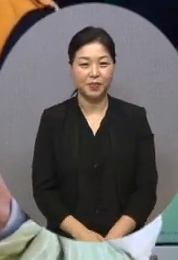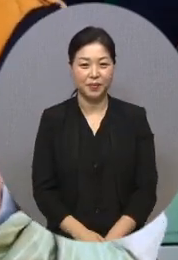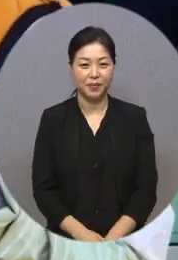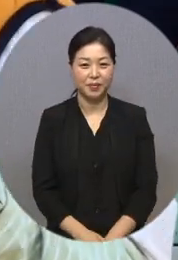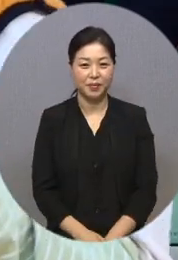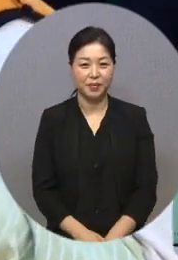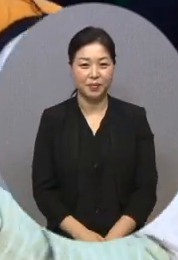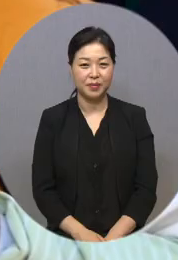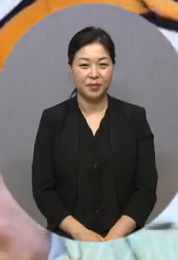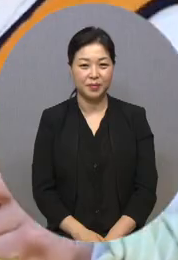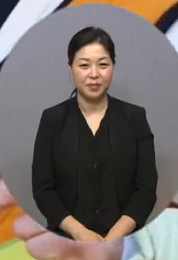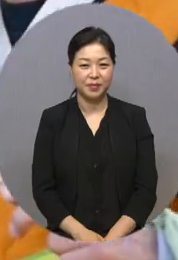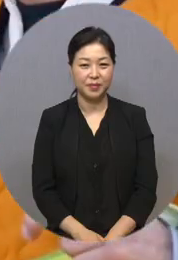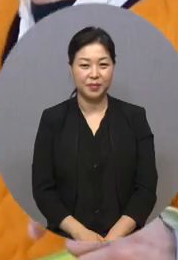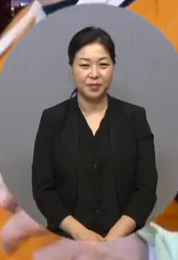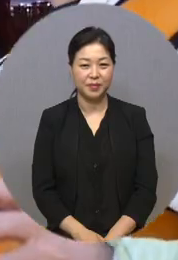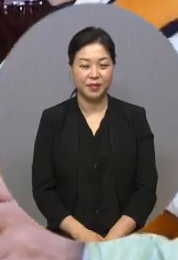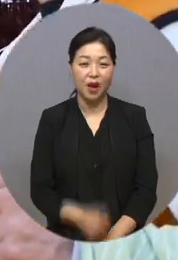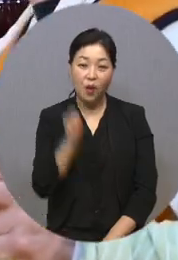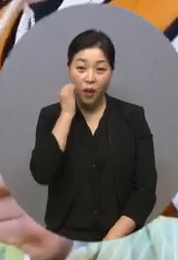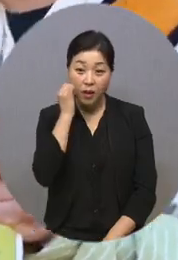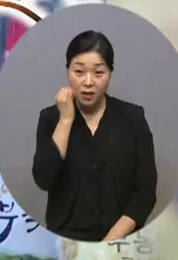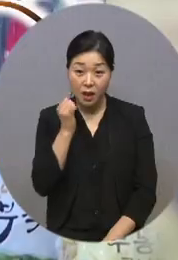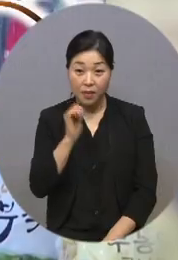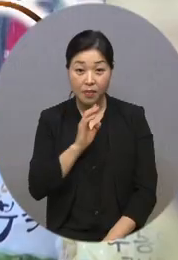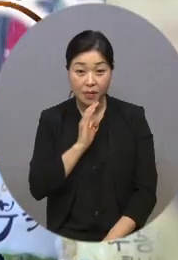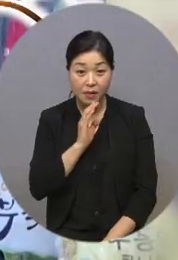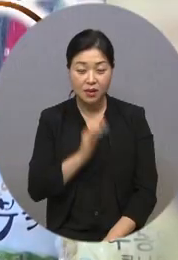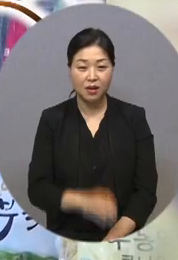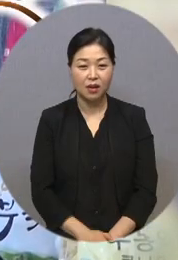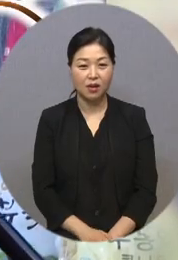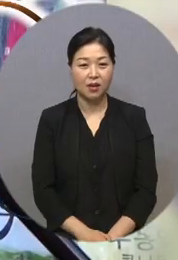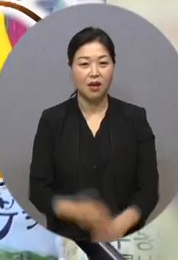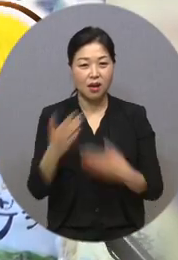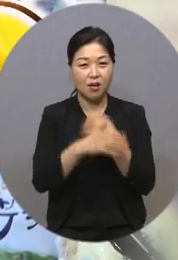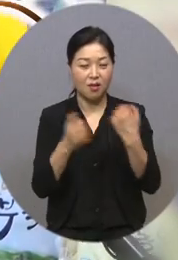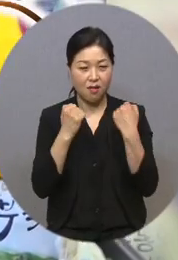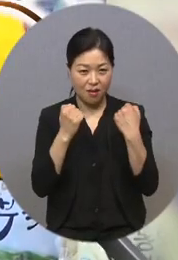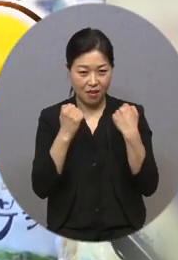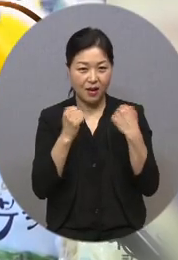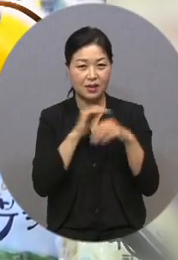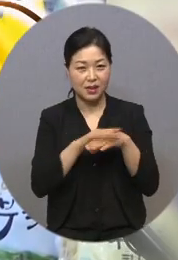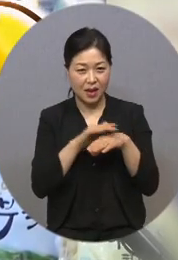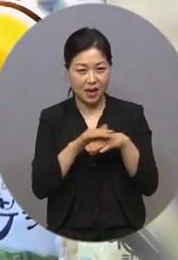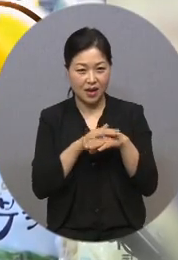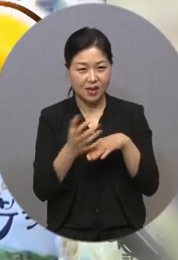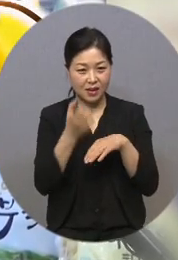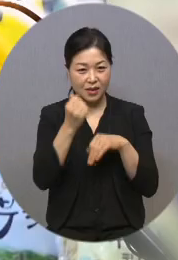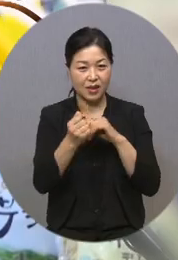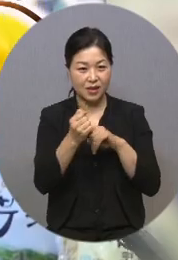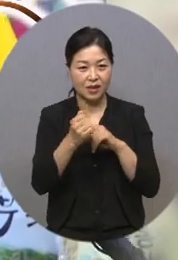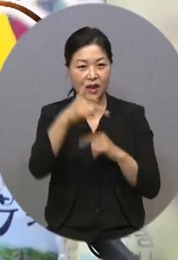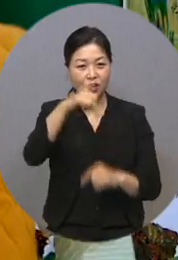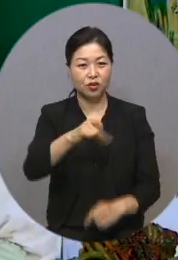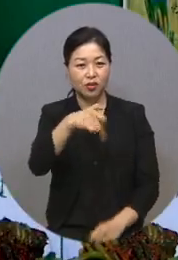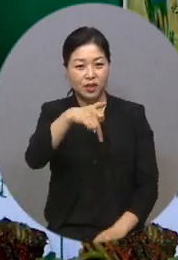이거 어때? 네. 이거 과자 아니에요? 맞습니다. 네. 건강도 챙기시길 바라겠습니다. 쿠키 아트